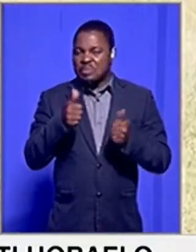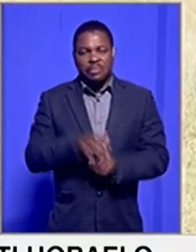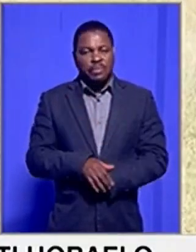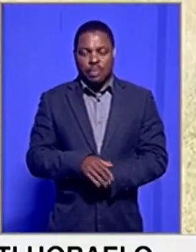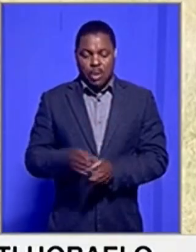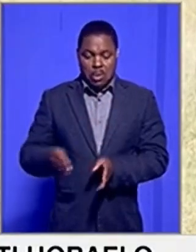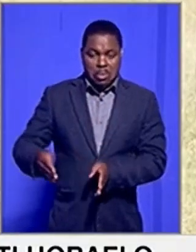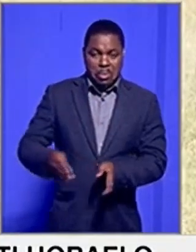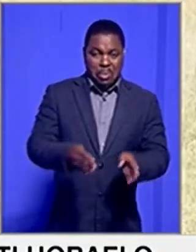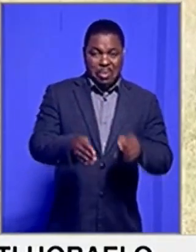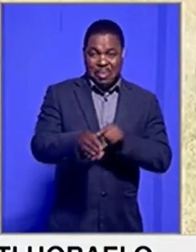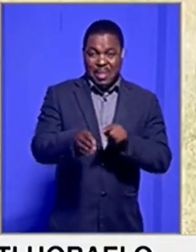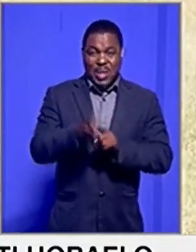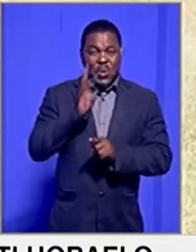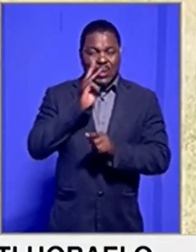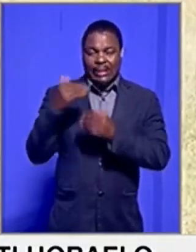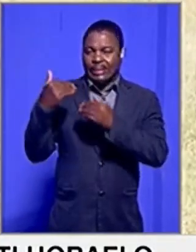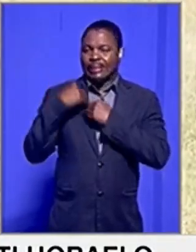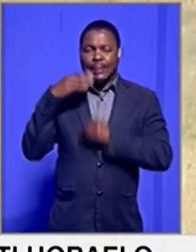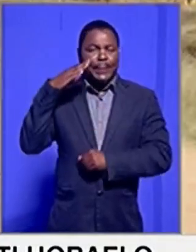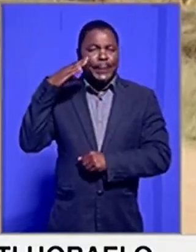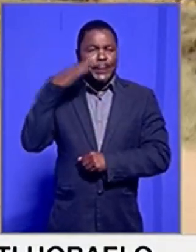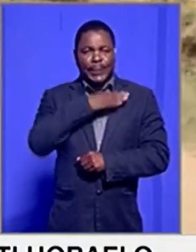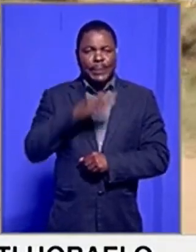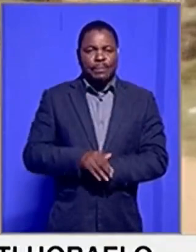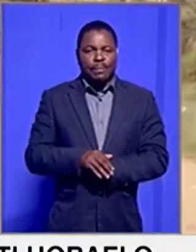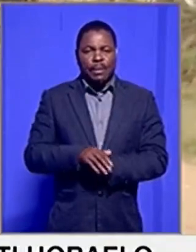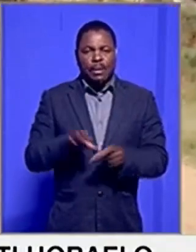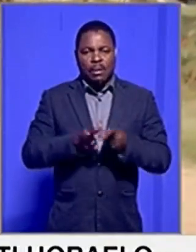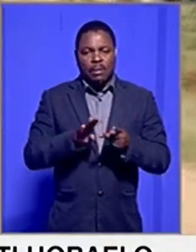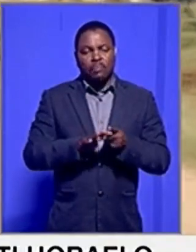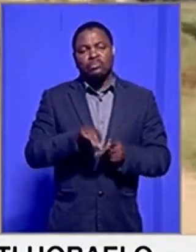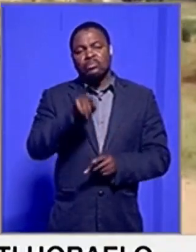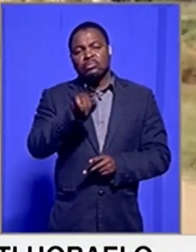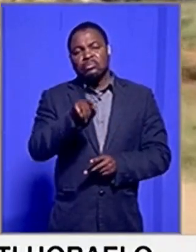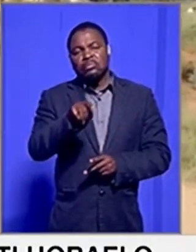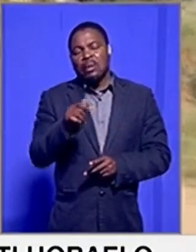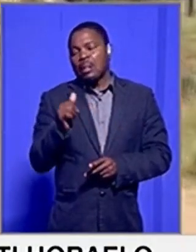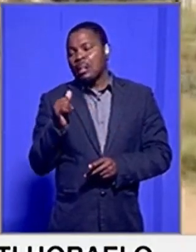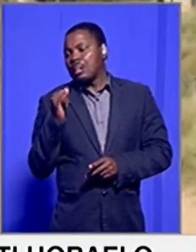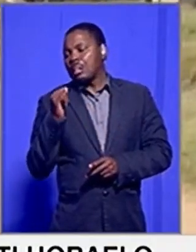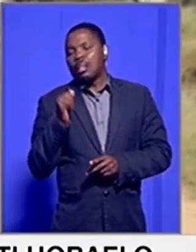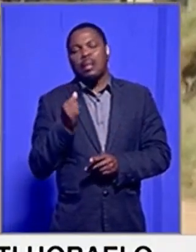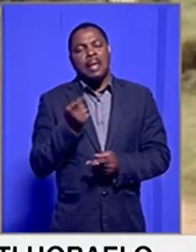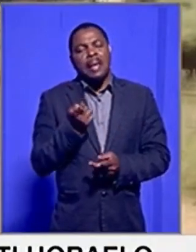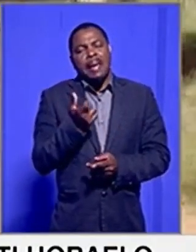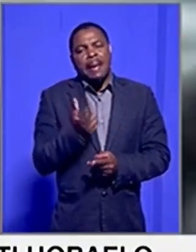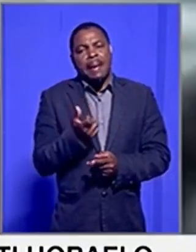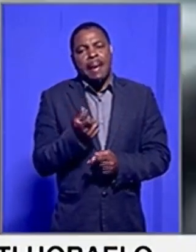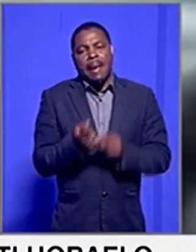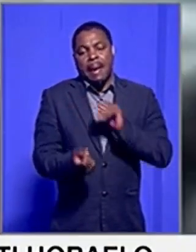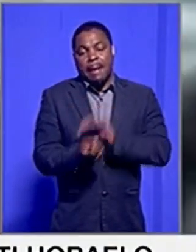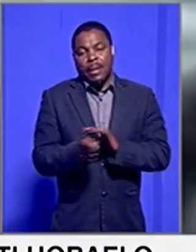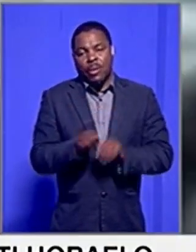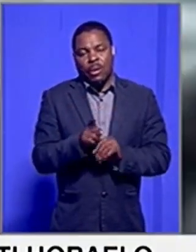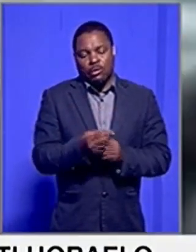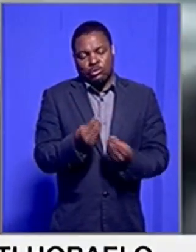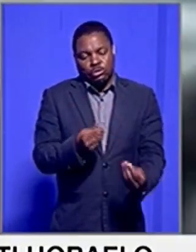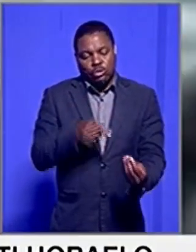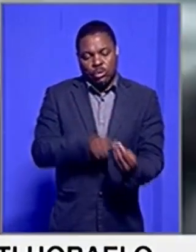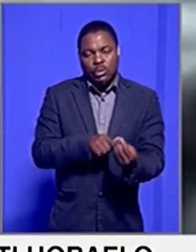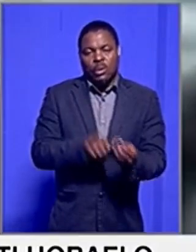Dikanale tseno ga di a babalesega jaaka gautshwane go le lelapa le le tlhokafaletsweng ke ngwana e leng